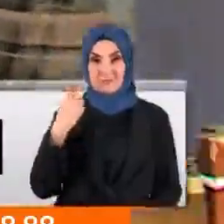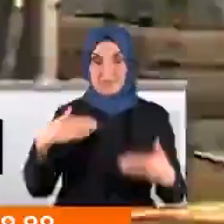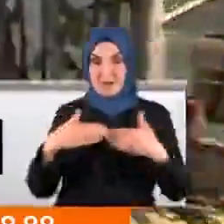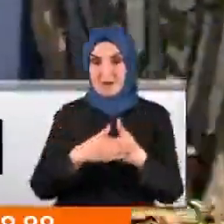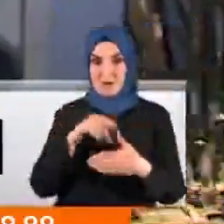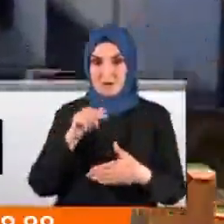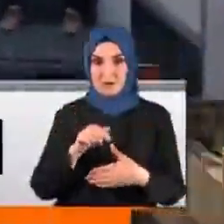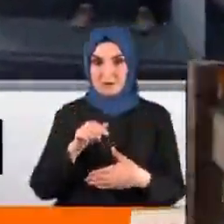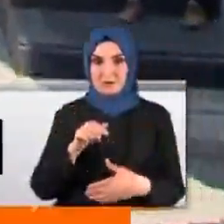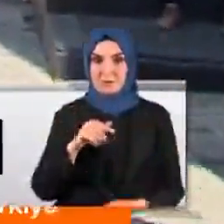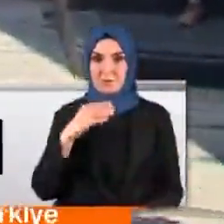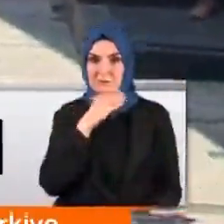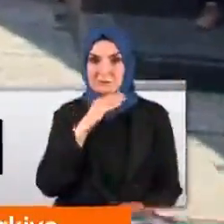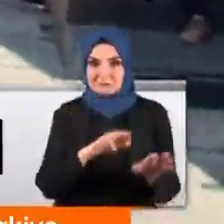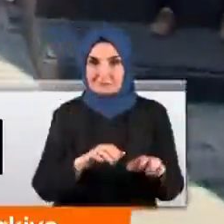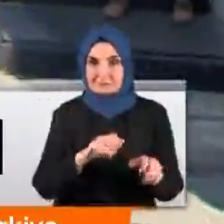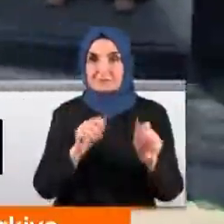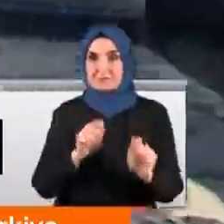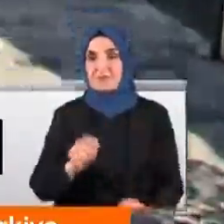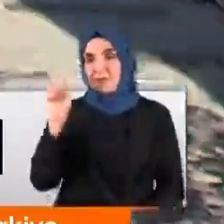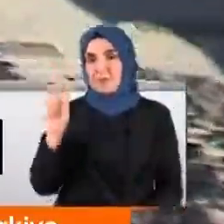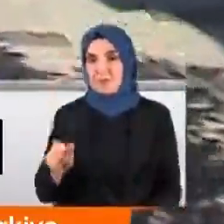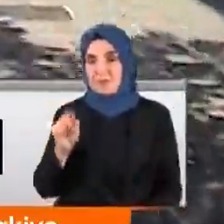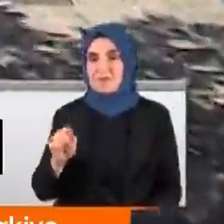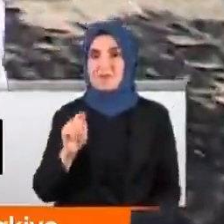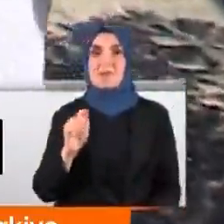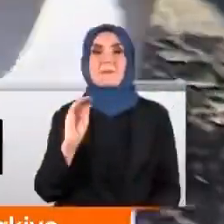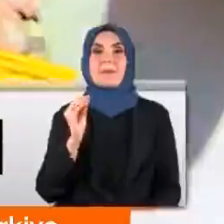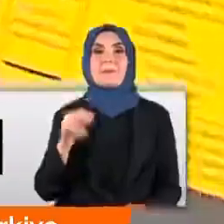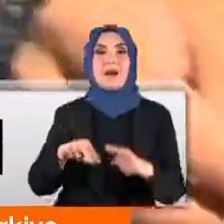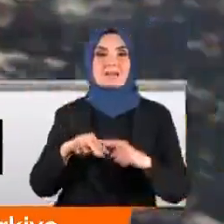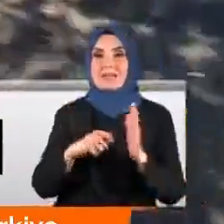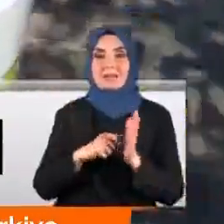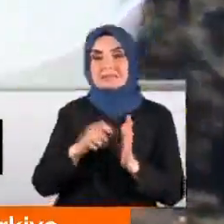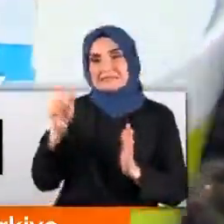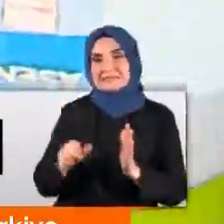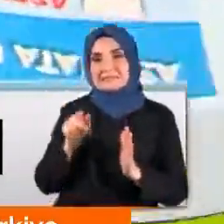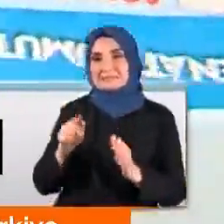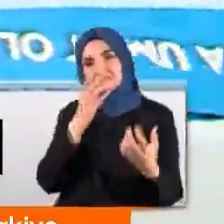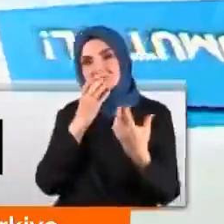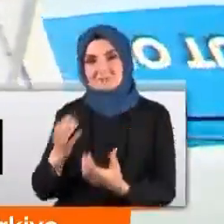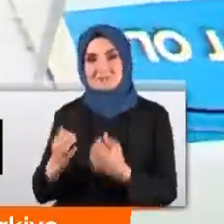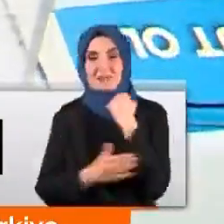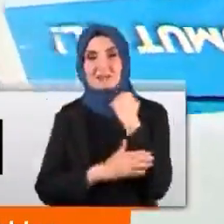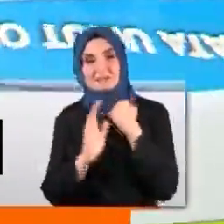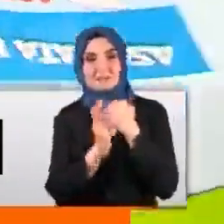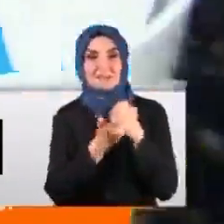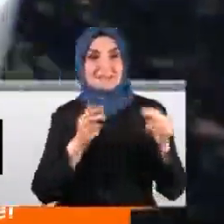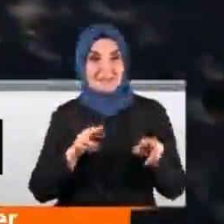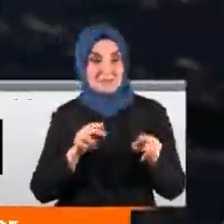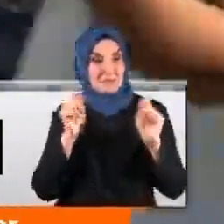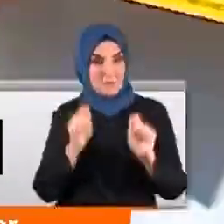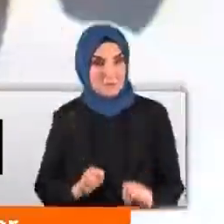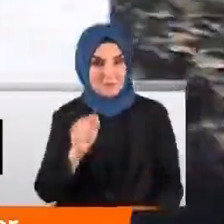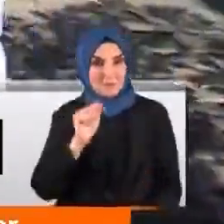istismarcı sanki Asenat bebek adına yardım topluyor gibi eline kumbarayı aldı ve İstiklal Caddesi'ne oturanları tek tek dolaştı.